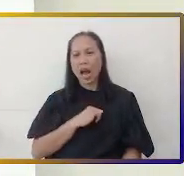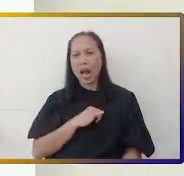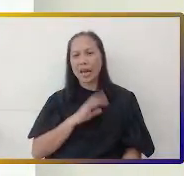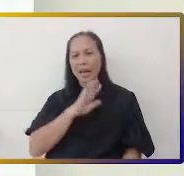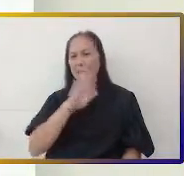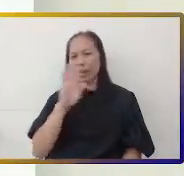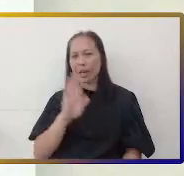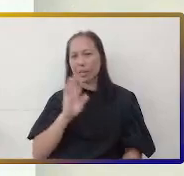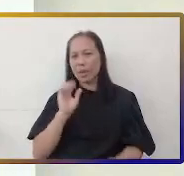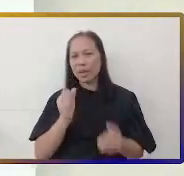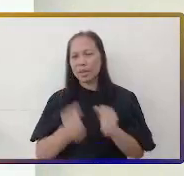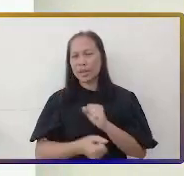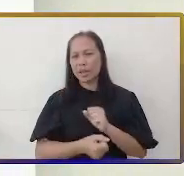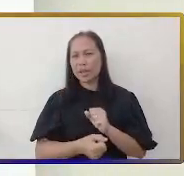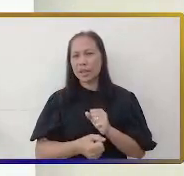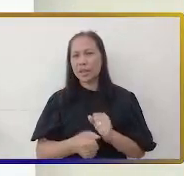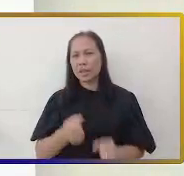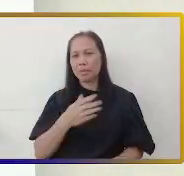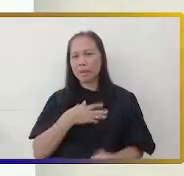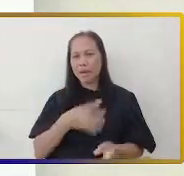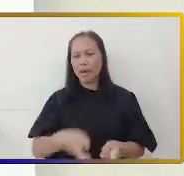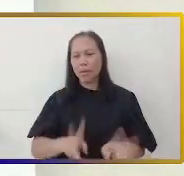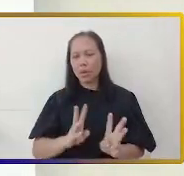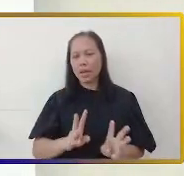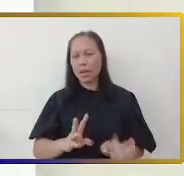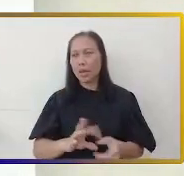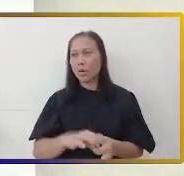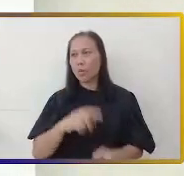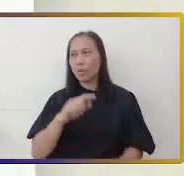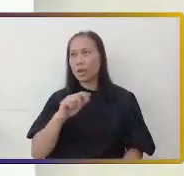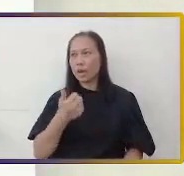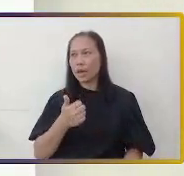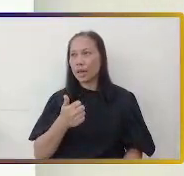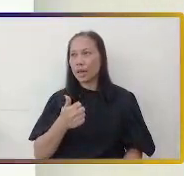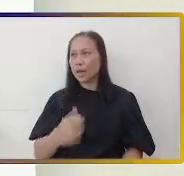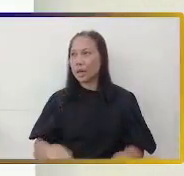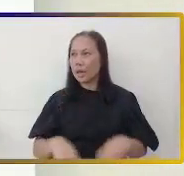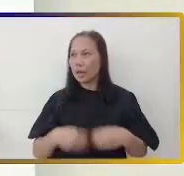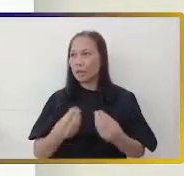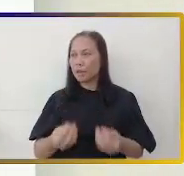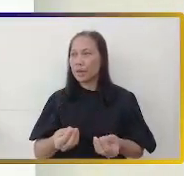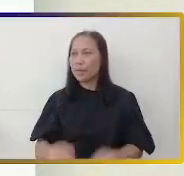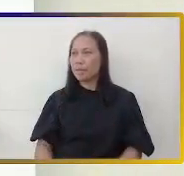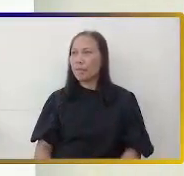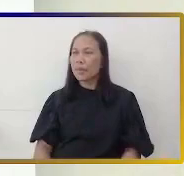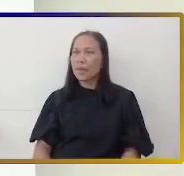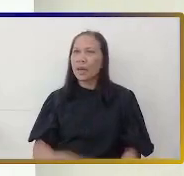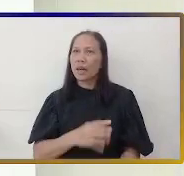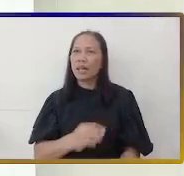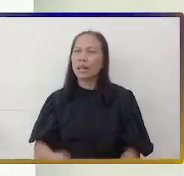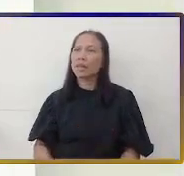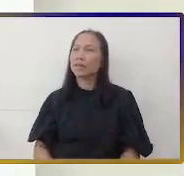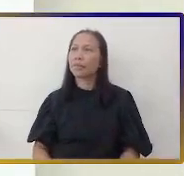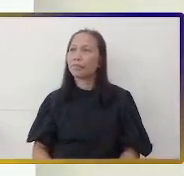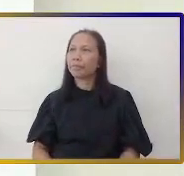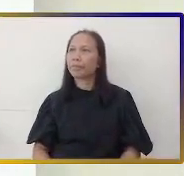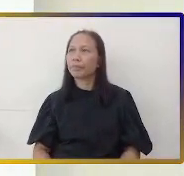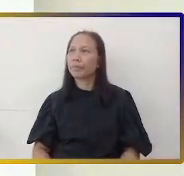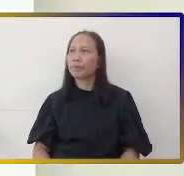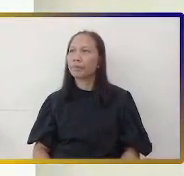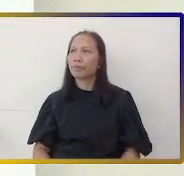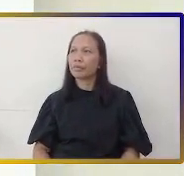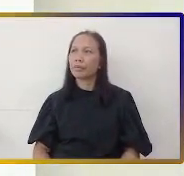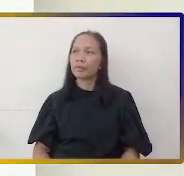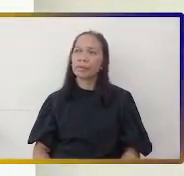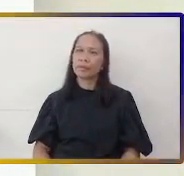magbigay Maliit nga lang compared noon pero magbigay pa rin ako and dumating yung ano natin sa tarlak yung sa